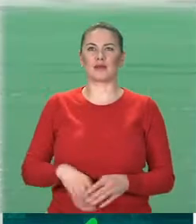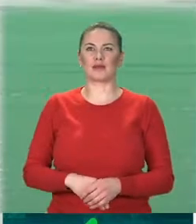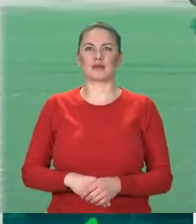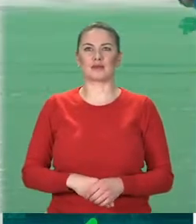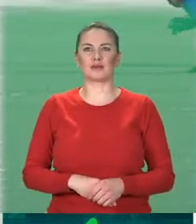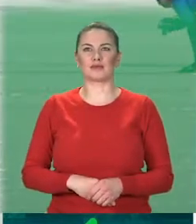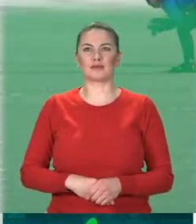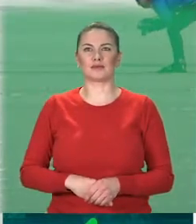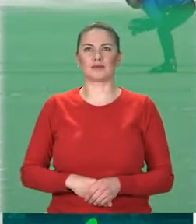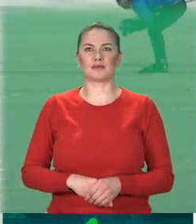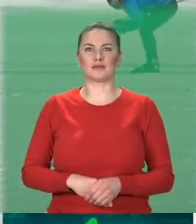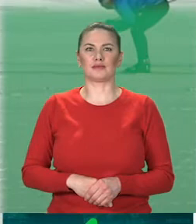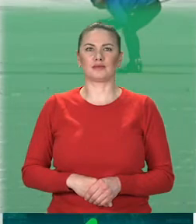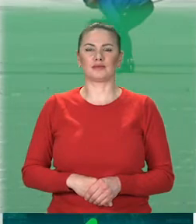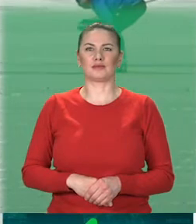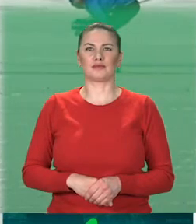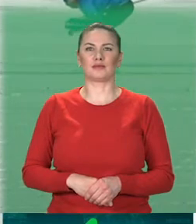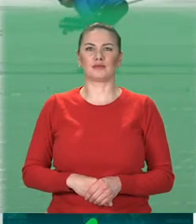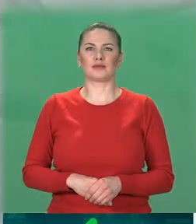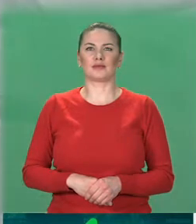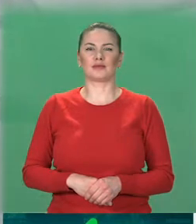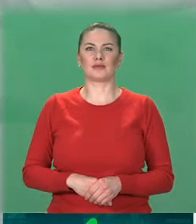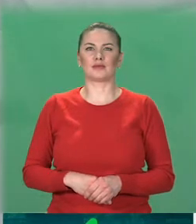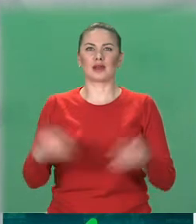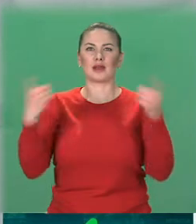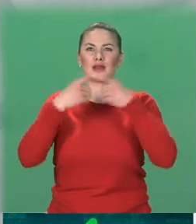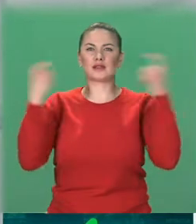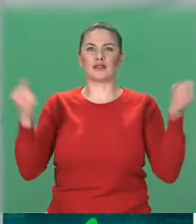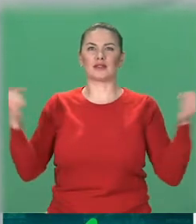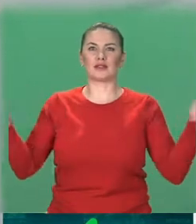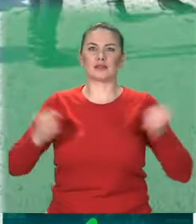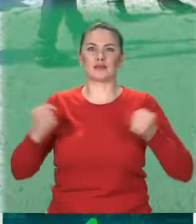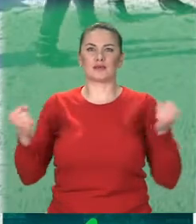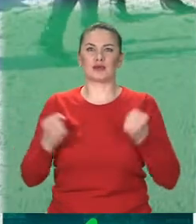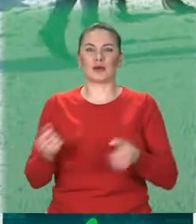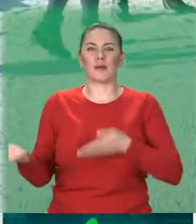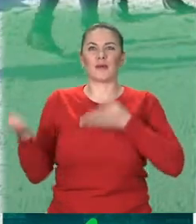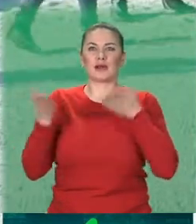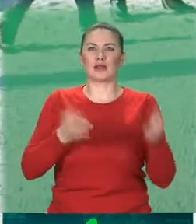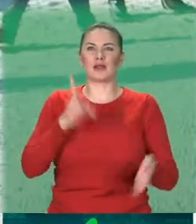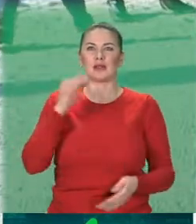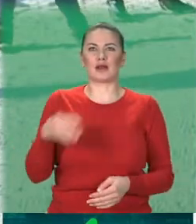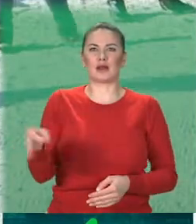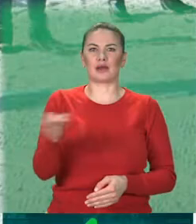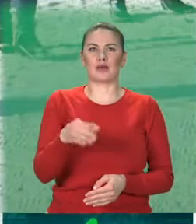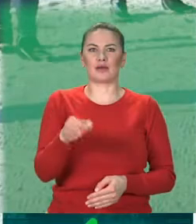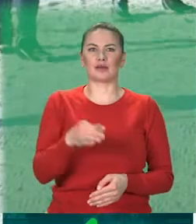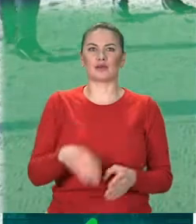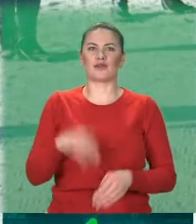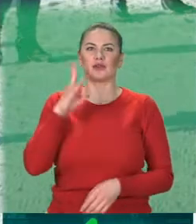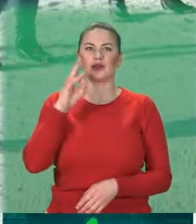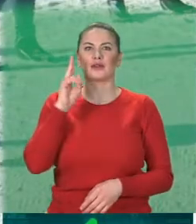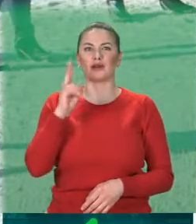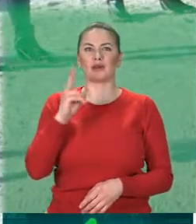Звезду пригласили на остров, чтобы провел для подрастающей смены мастер-классы. Полтинник – это такая непредсказуемая дистанция. Ты